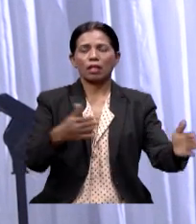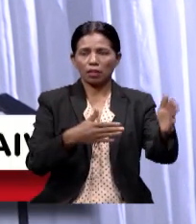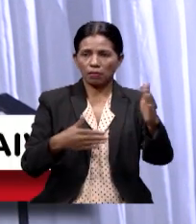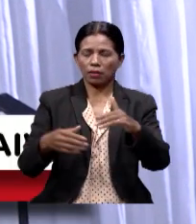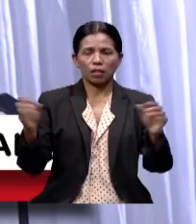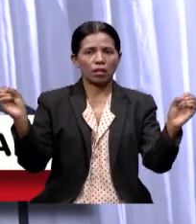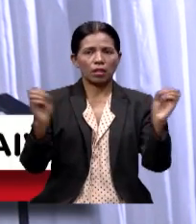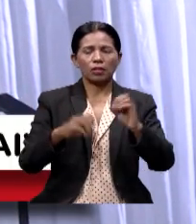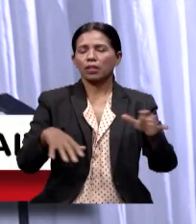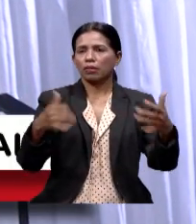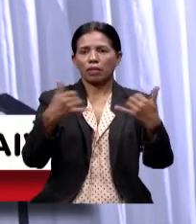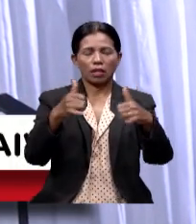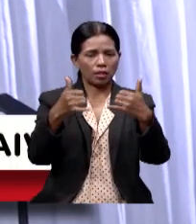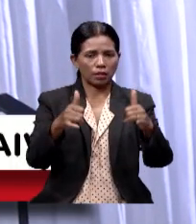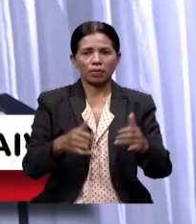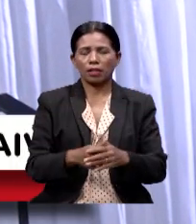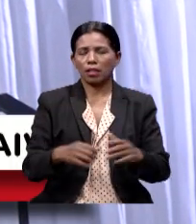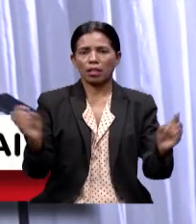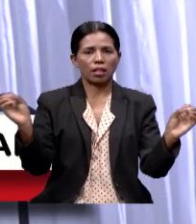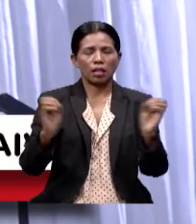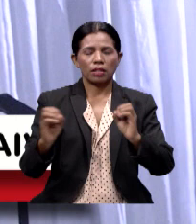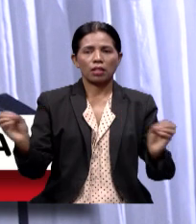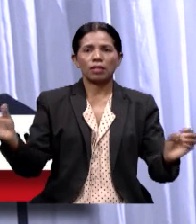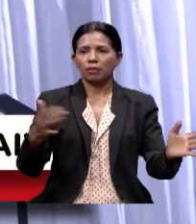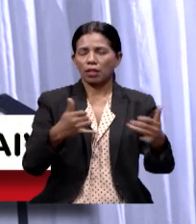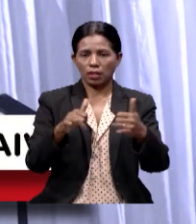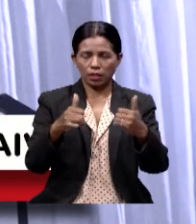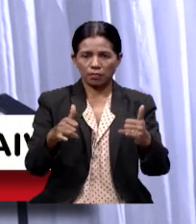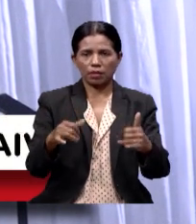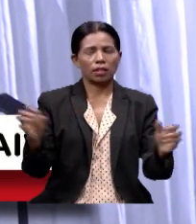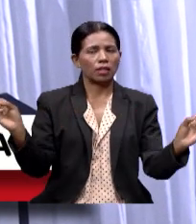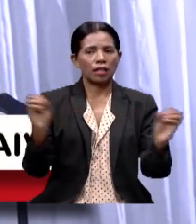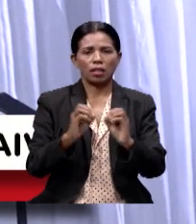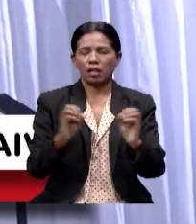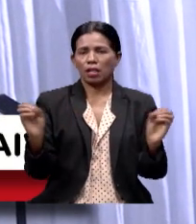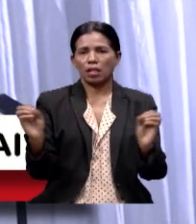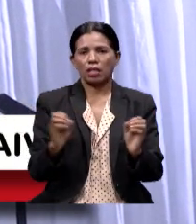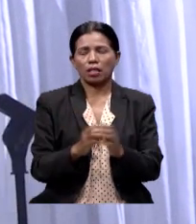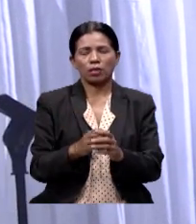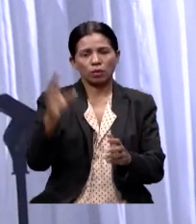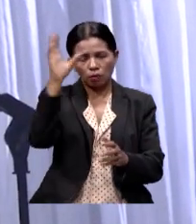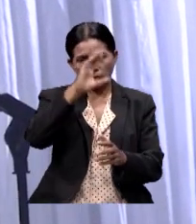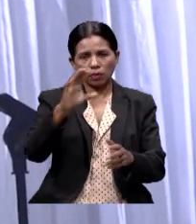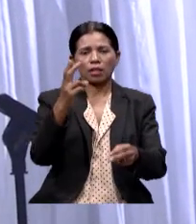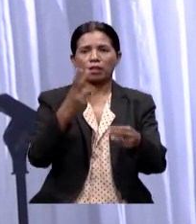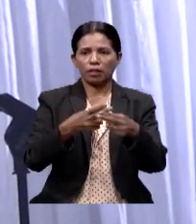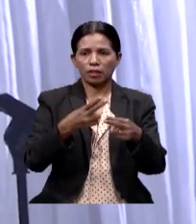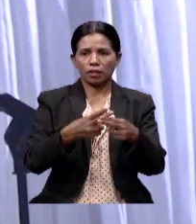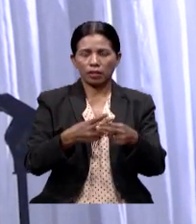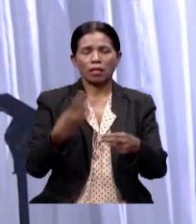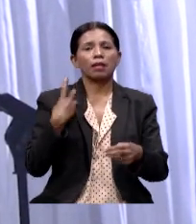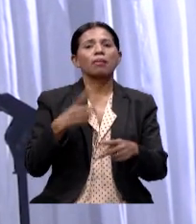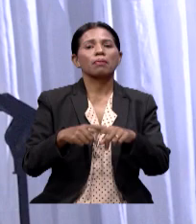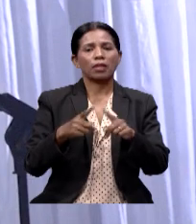atu rame-rame, laos atu halimar, laos atu buka narang. Maybe